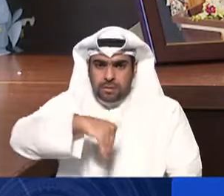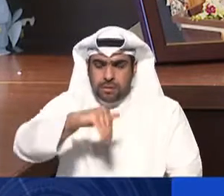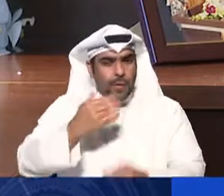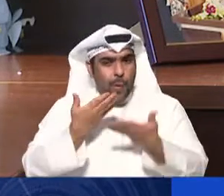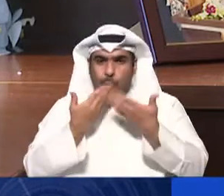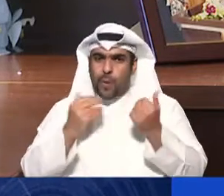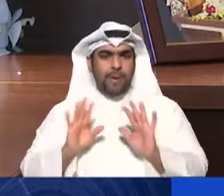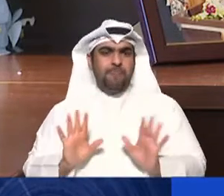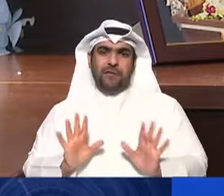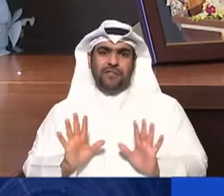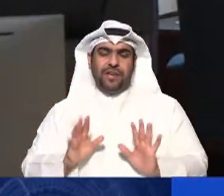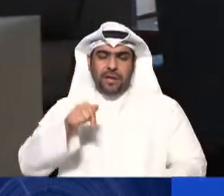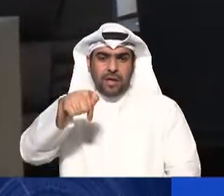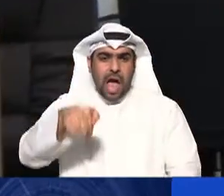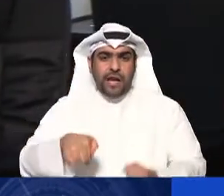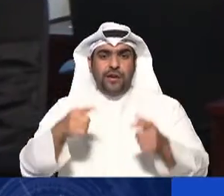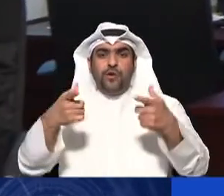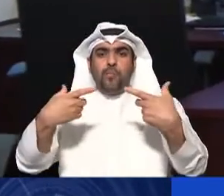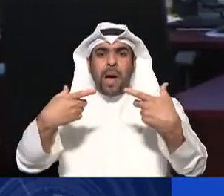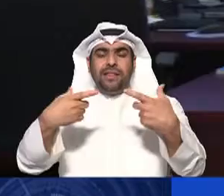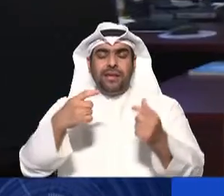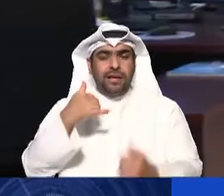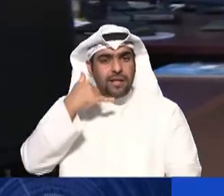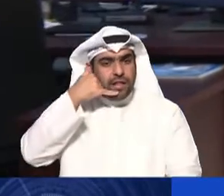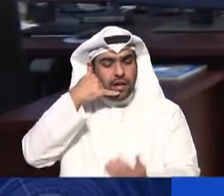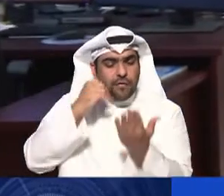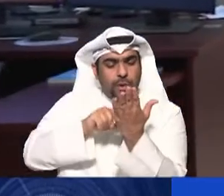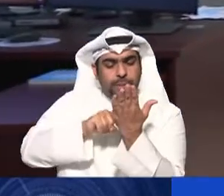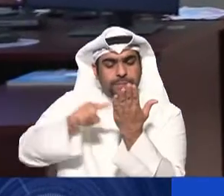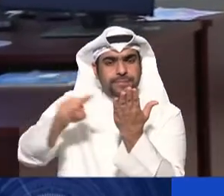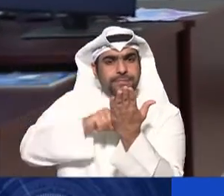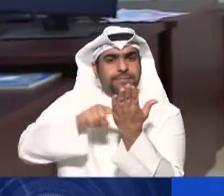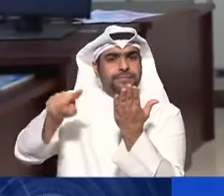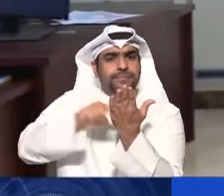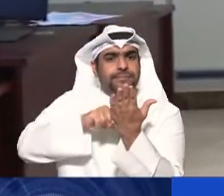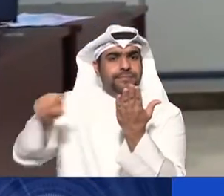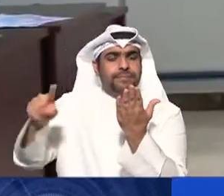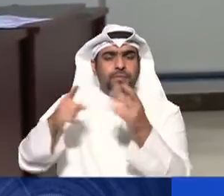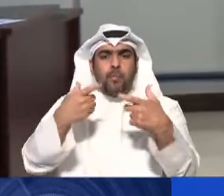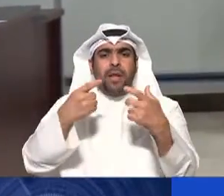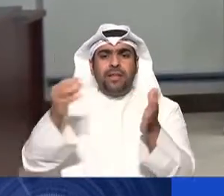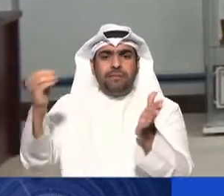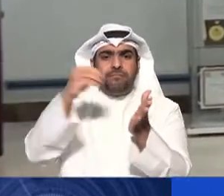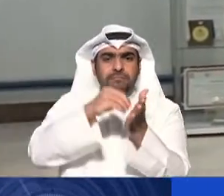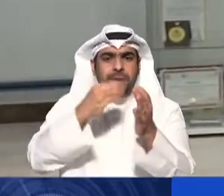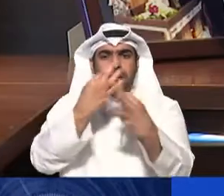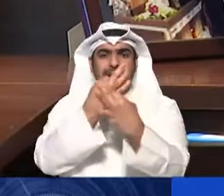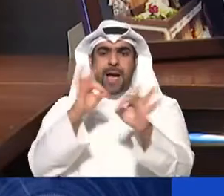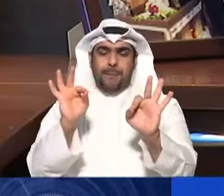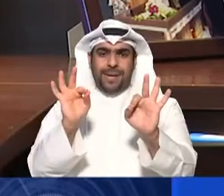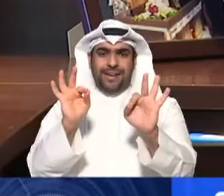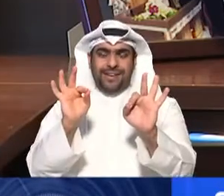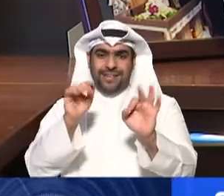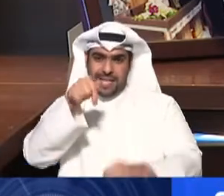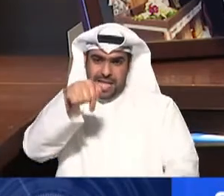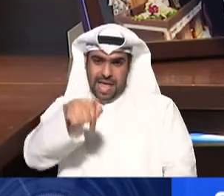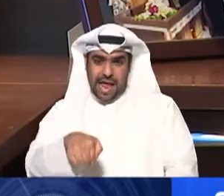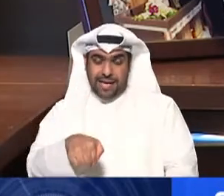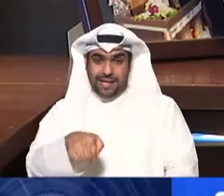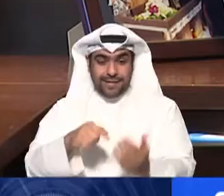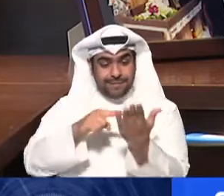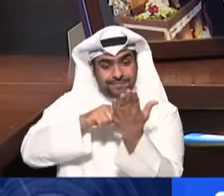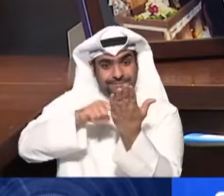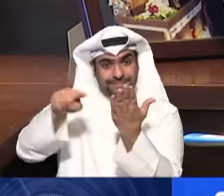ضمن المنصة الامتثال البيئي. الأنظمة الإلكترونية هي تقلل الاعتماد على طبعا الورقي تم